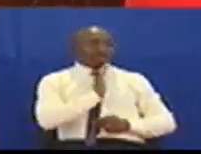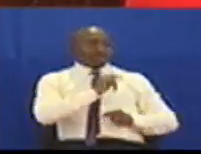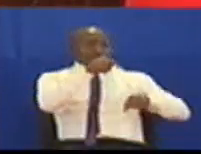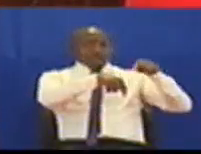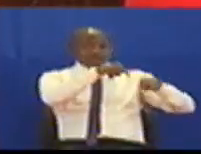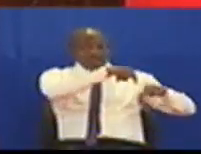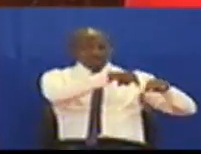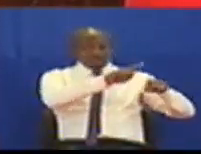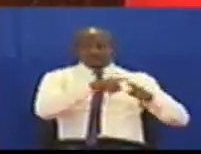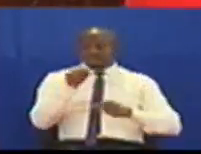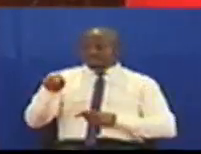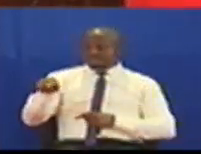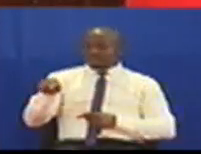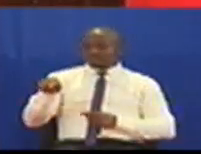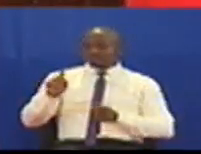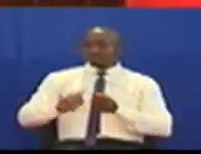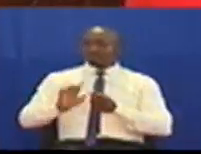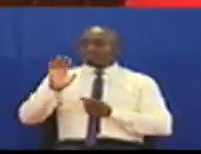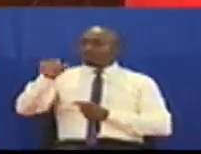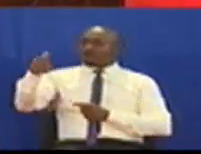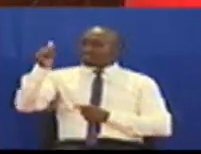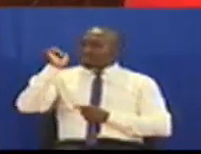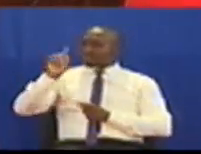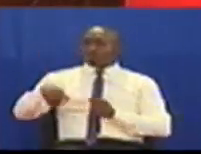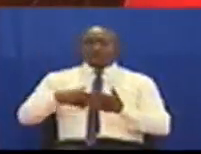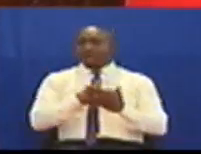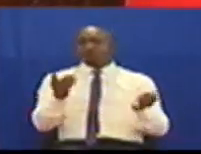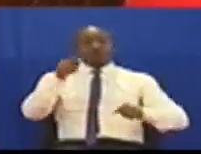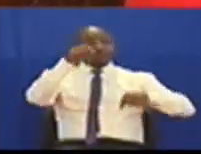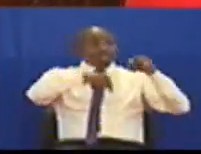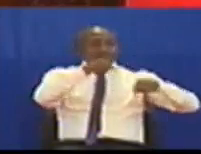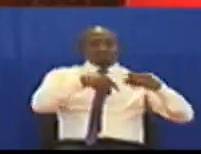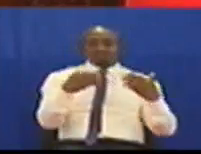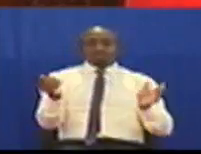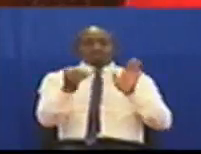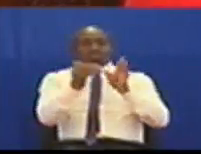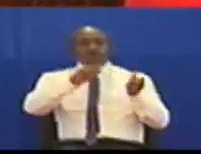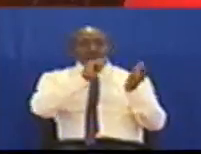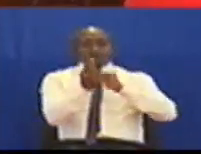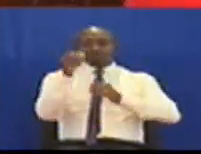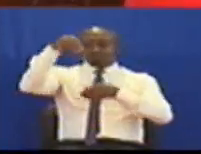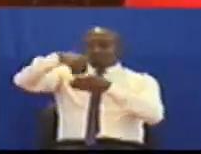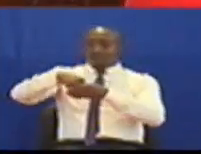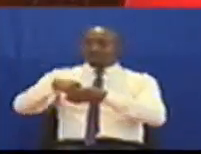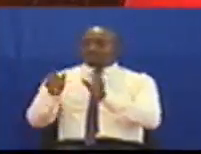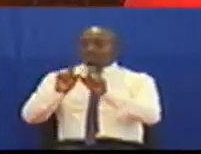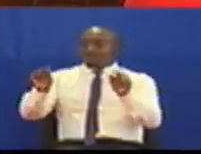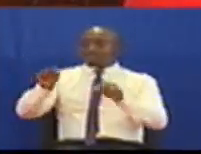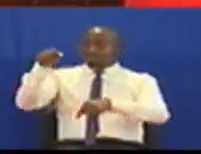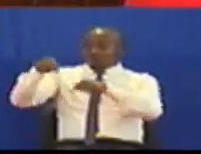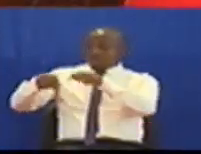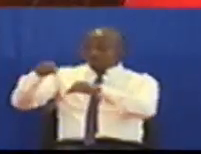walemavu yani mwaka jana ilikuwa hakuna walemavu, lakini tulibadilisha ili tuwa include ile component ya